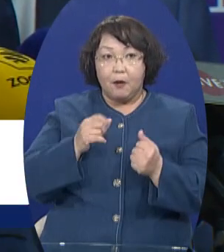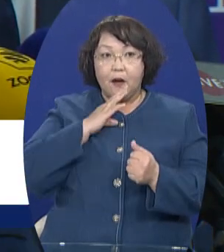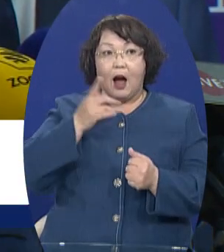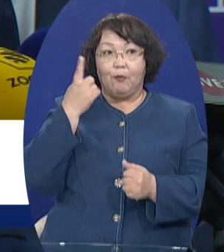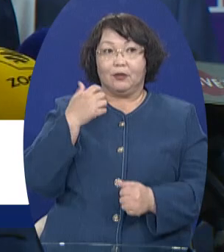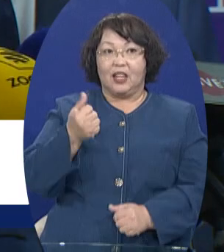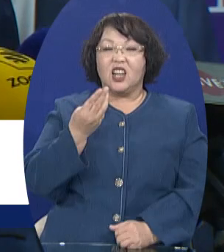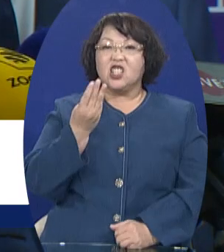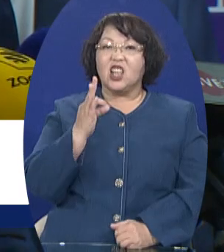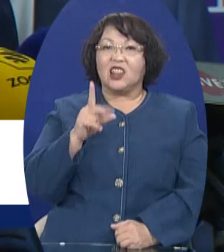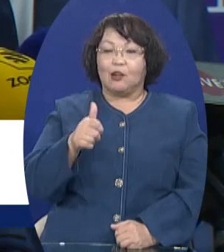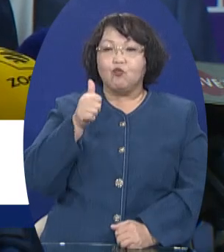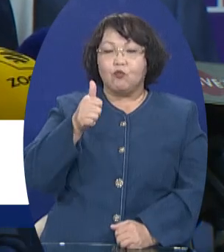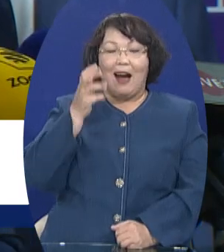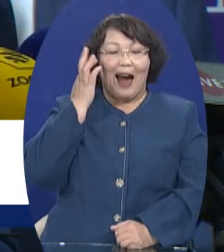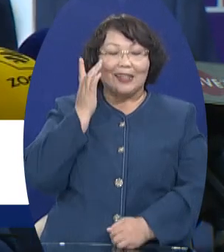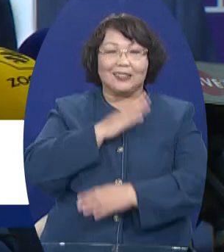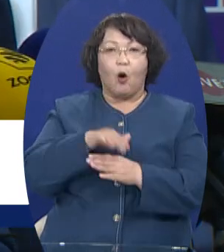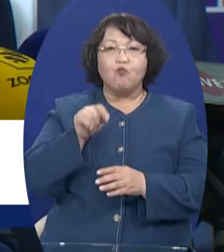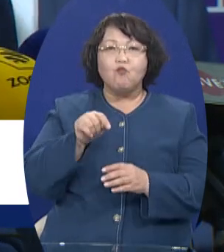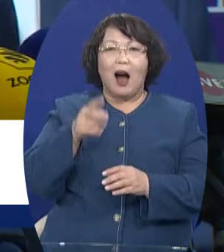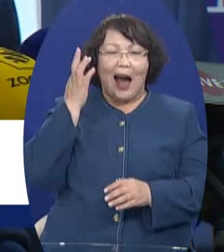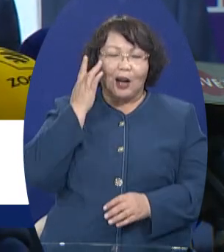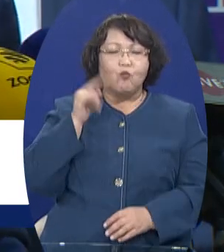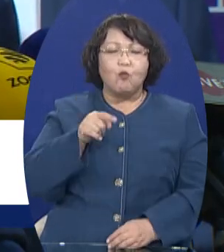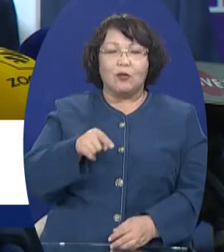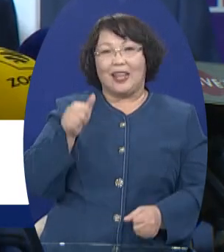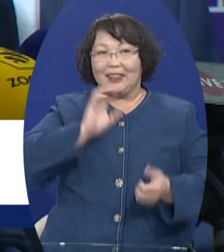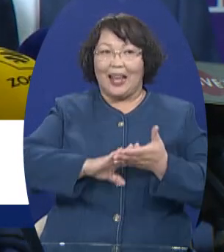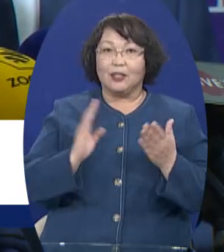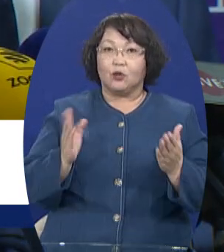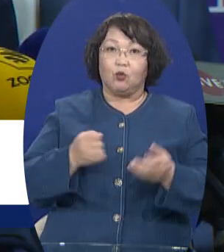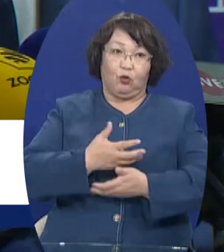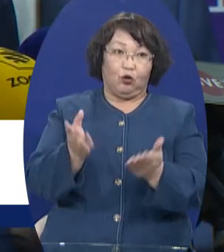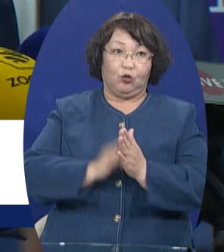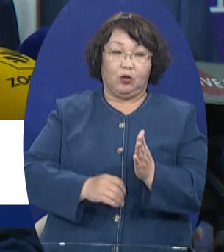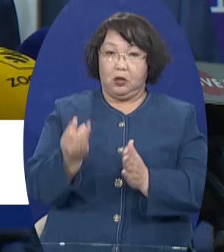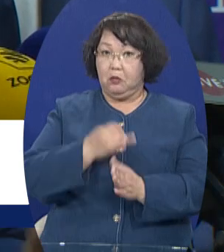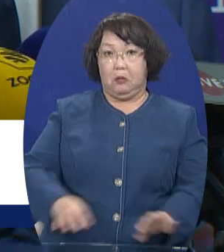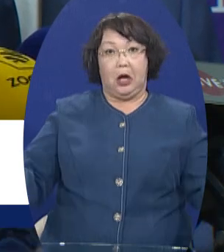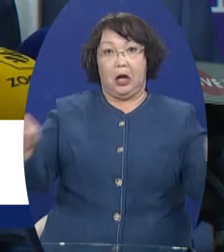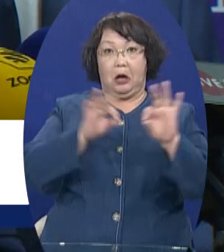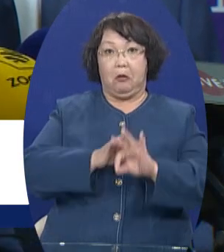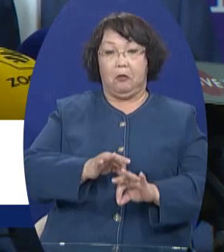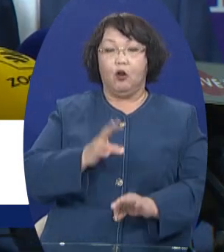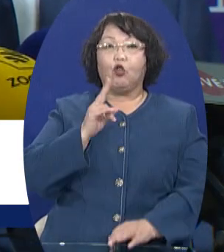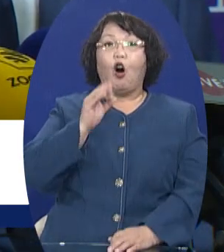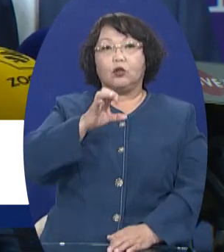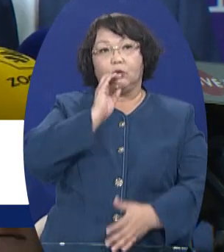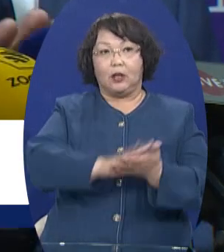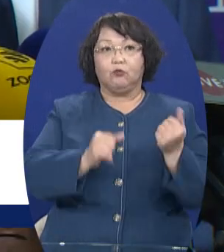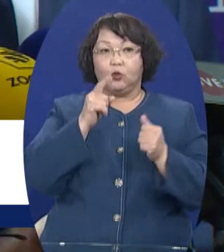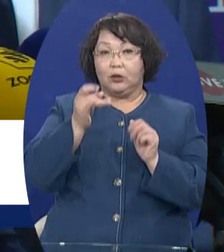бол танилцуулах ёстой. Тэгэхээр ийм танилцуулга бол огт байхгүй байгаа. Зүгээр л хагас кокс авчран 177.5